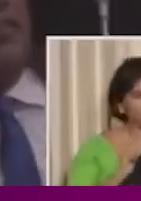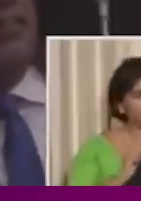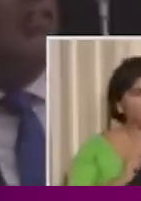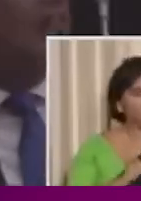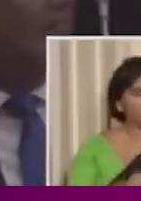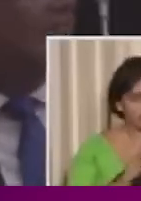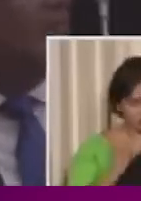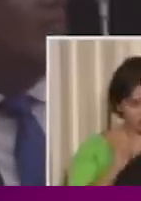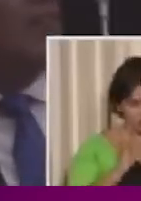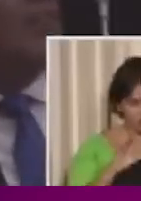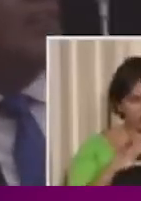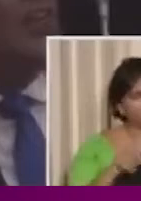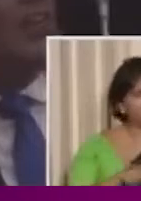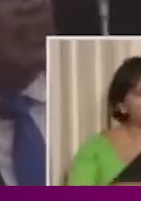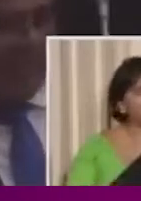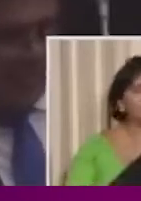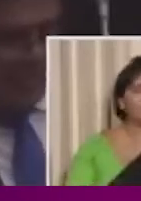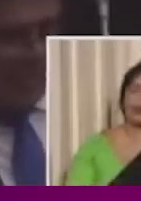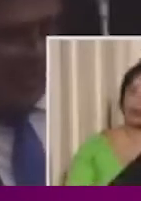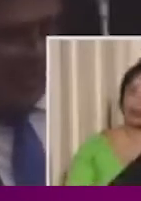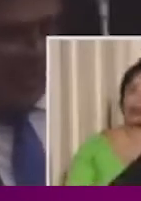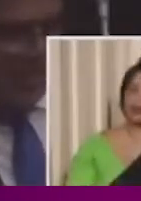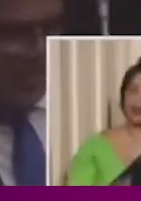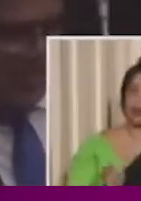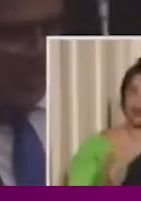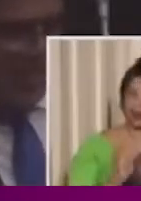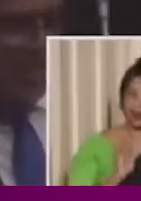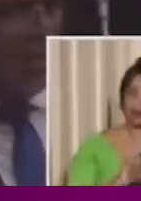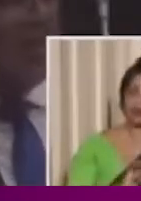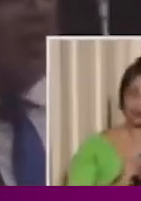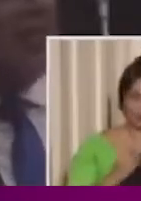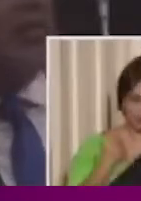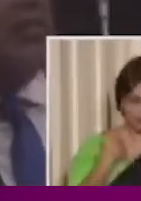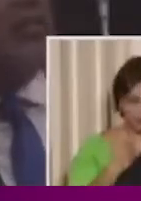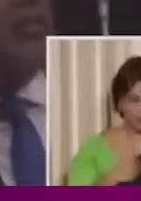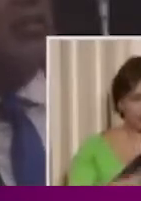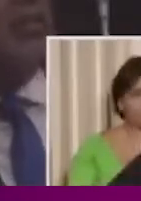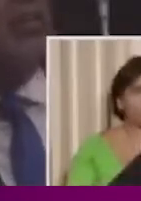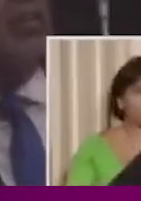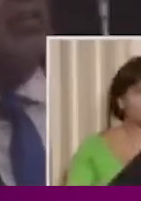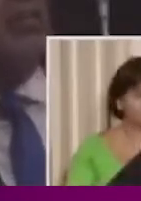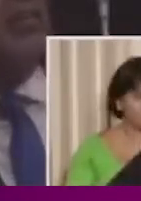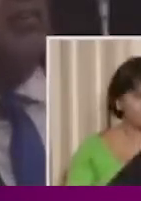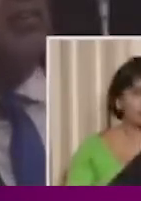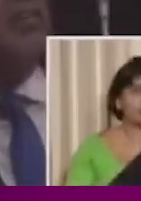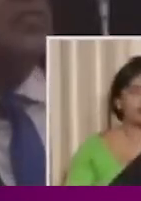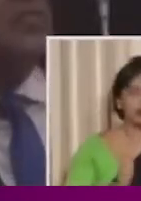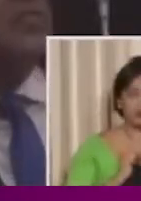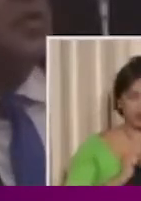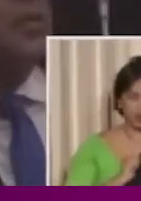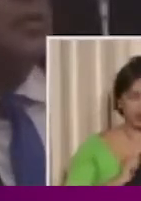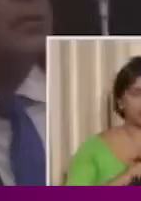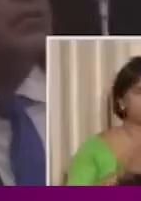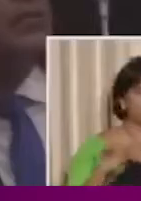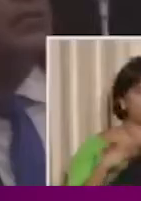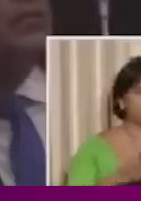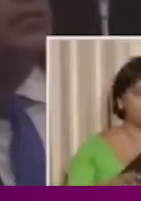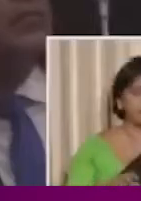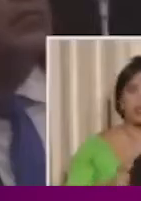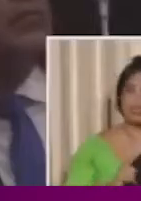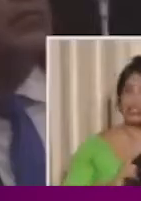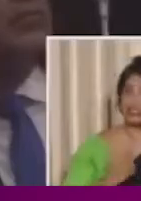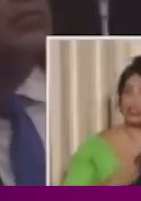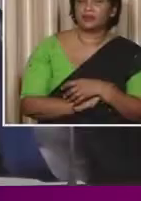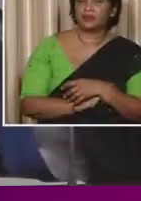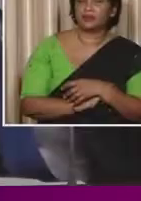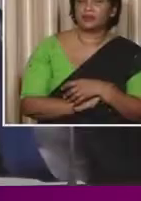அடிமை. பாலஸ்தீன விடயத்தில் ஜனாதிபதி ரணில் விக்ரமசிங்கே இரட்டை வேடம் போடுகின்றார் என ஸ்ரீலங்கா முஸ்லிம் காங்கிரசின்